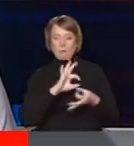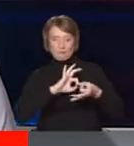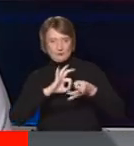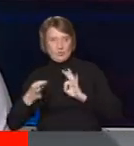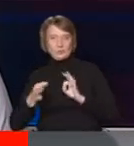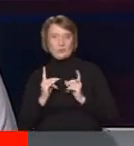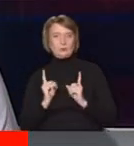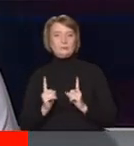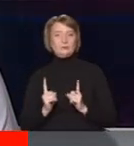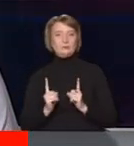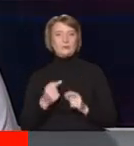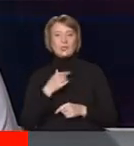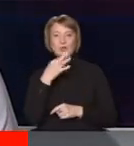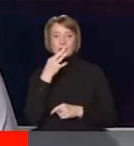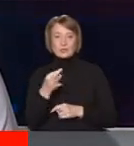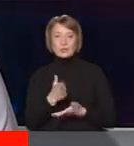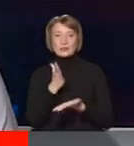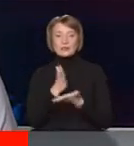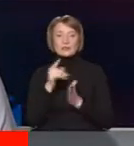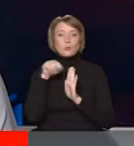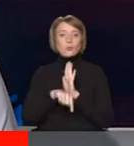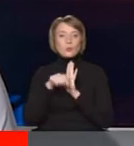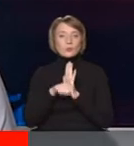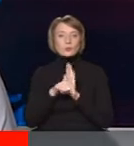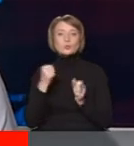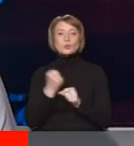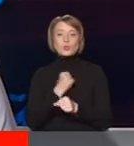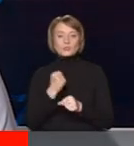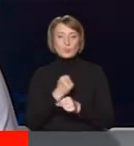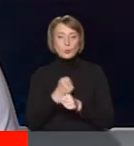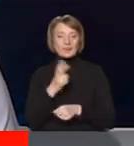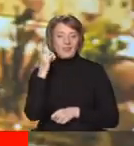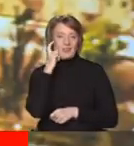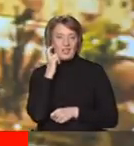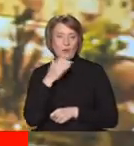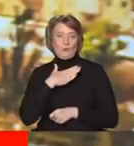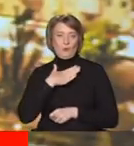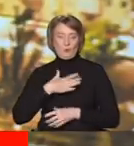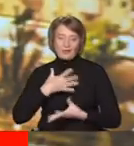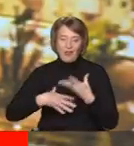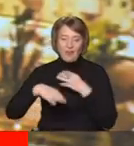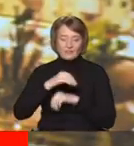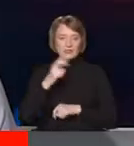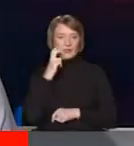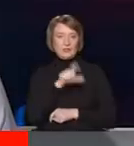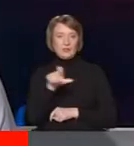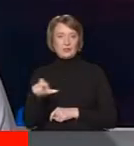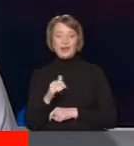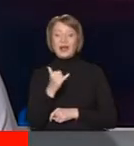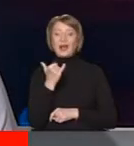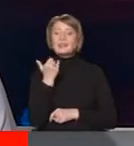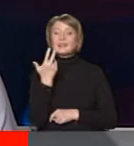однією фразою, то я вам скажу однією фразою. Однією фразою полягає в наступному: щоб зробити Київ комфортним для всіх киян, а не кількох